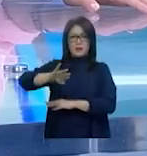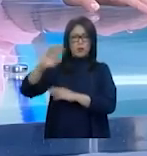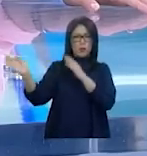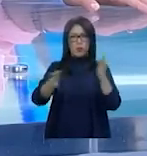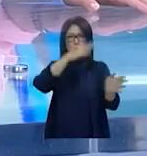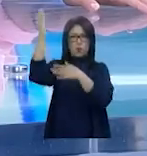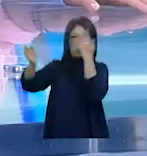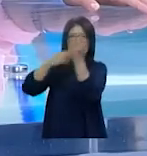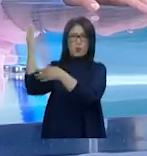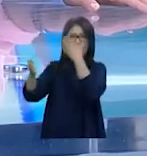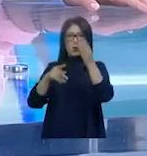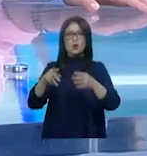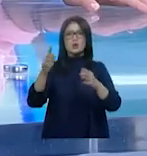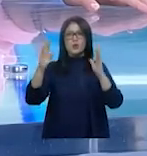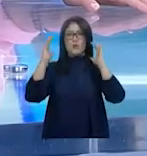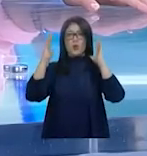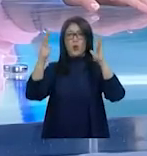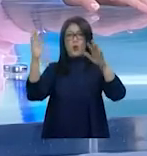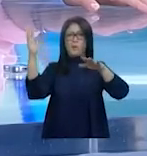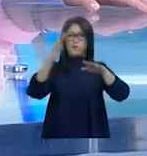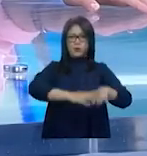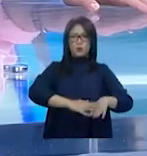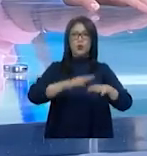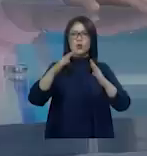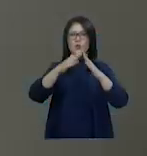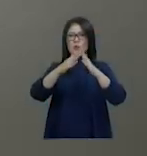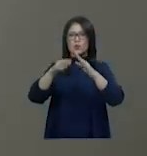menumbangkan pohon besar dekat dengan lapangan futsal.